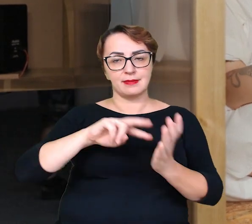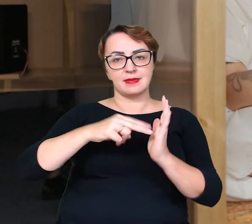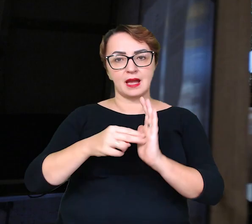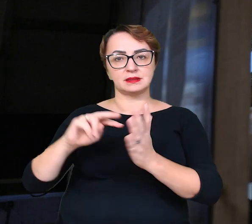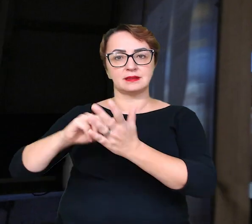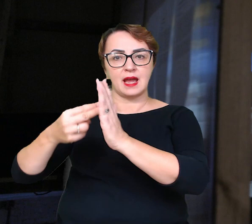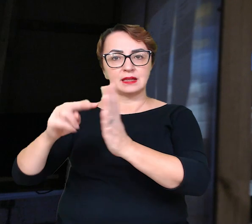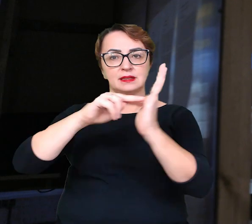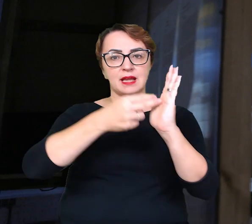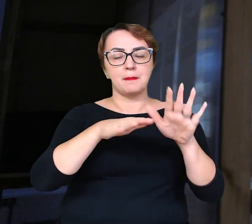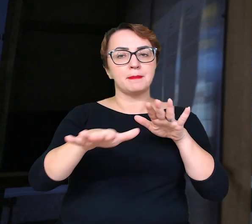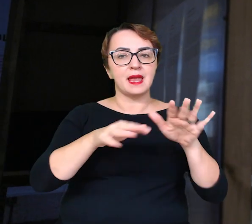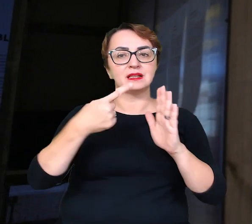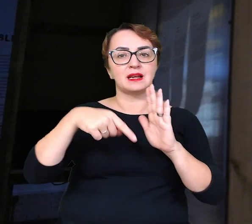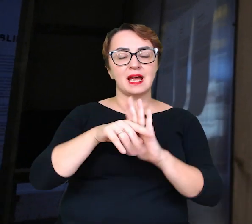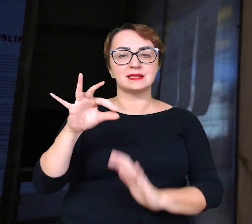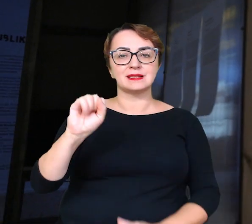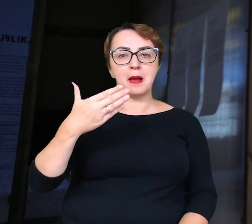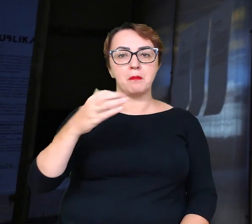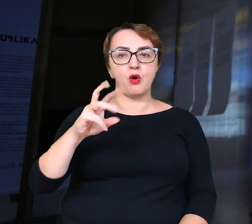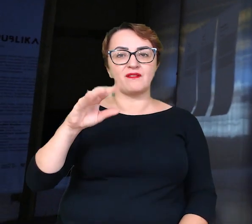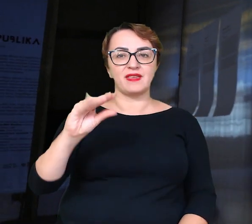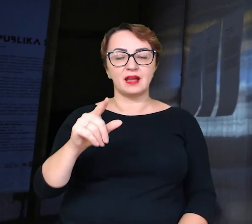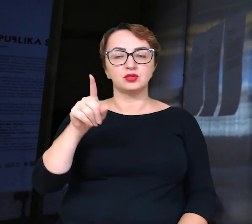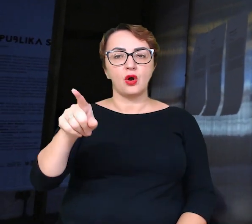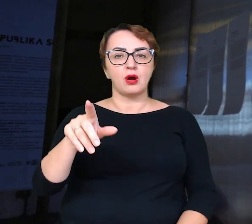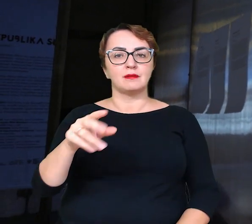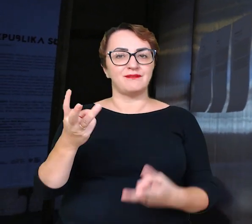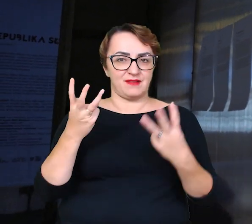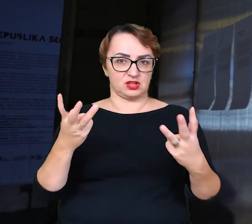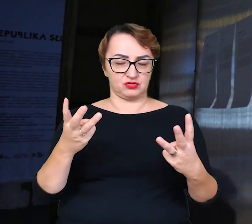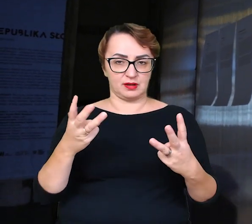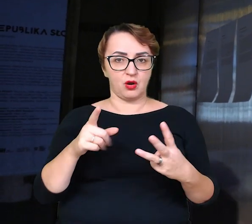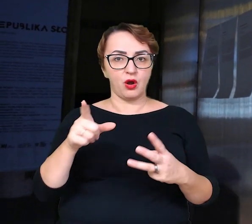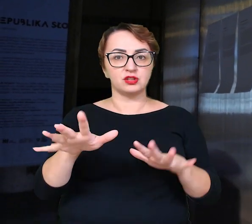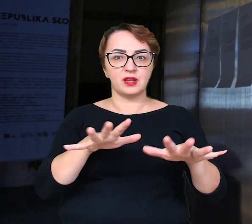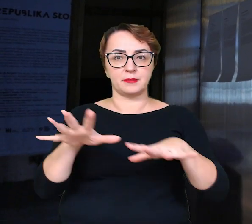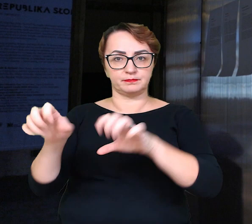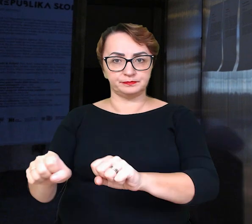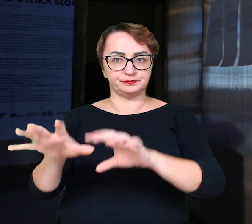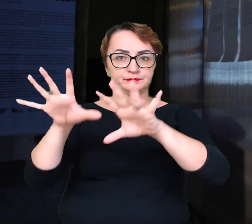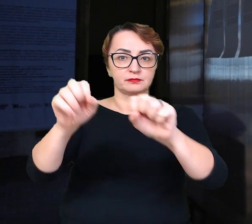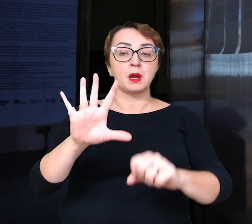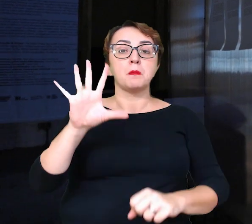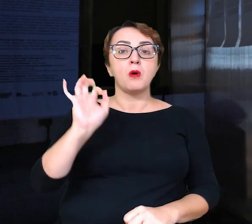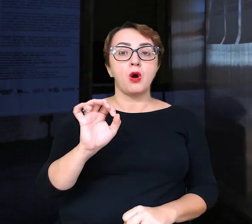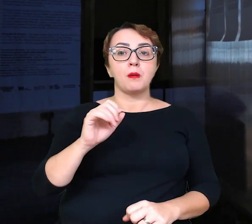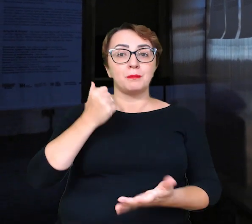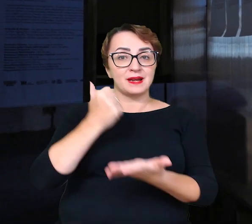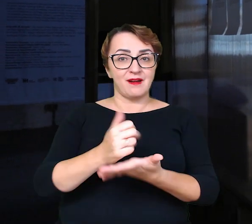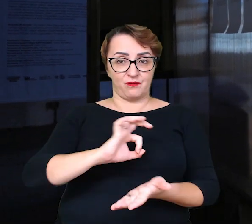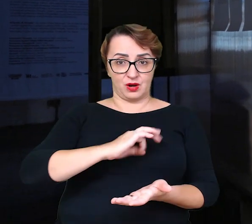które są istotne dla Samów. Zawłaszczają tą ziemię, bo jakby prawo własności ziemi jest kluczowym tutaj